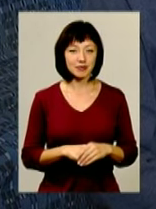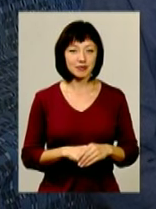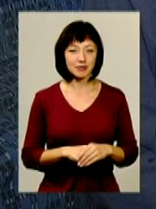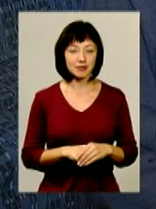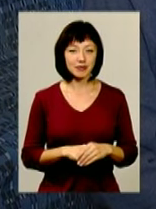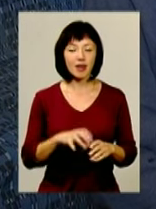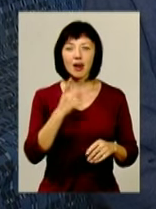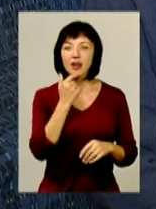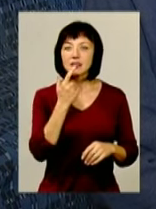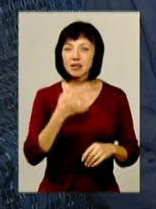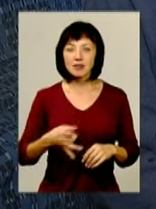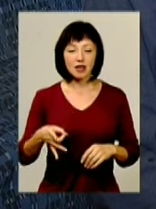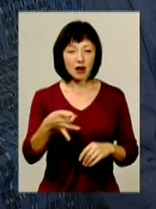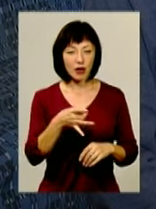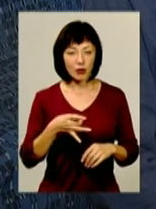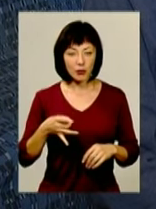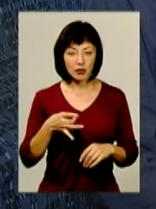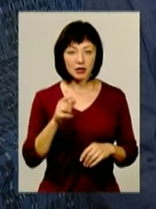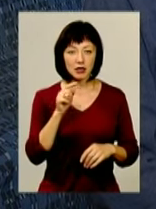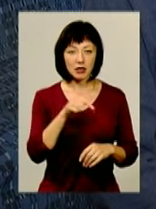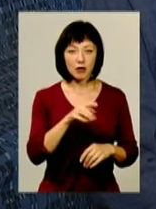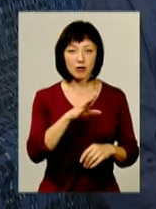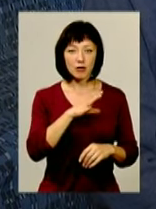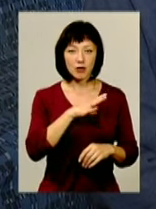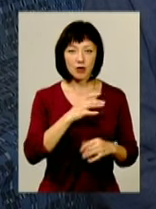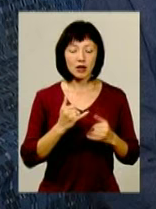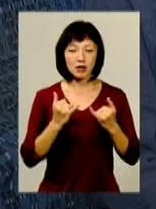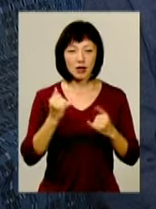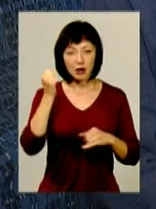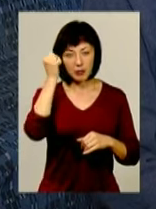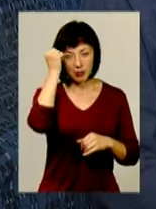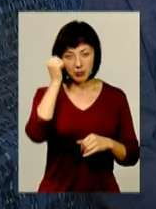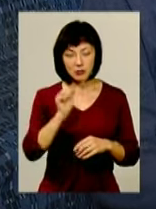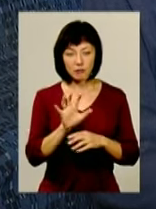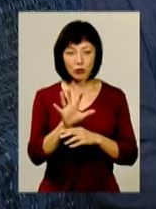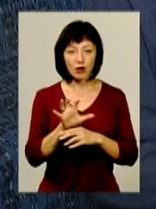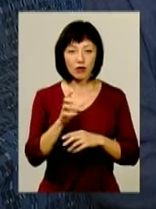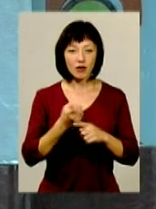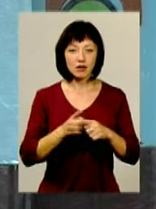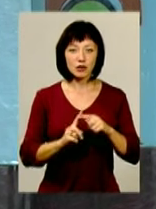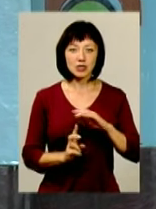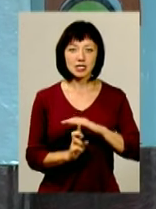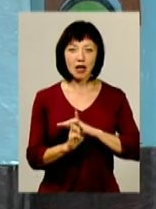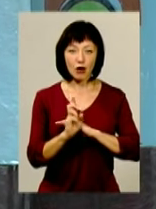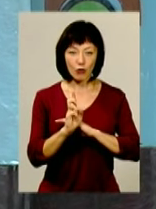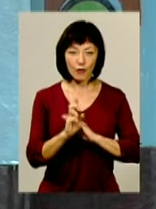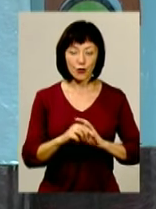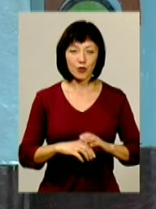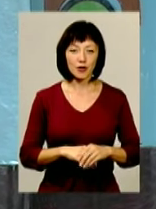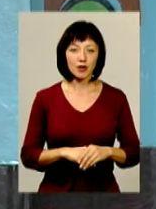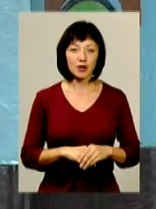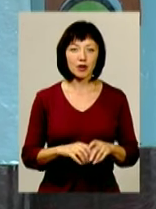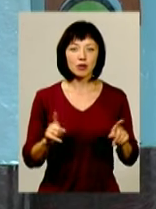І там, думаю, для пам'яті, сфотографував цю церковку, щоб